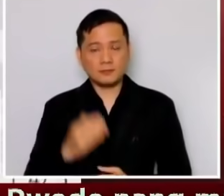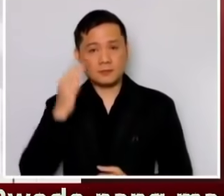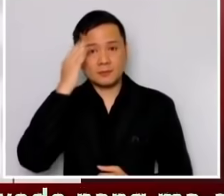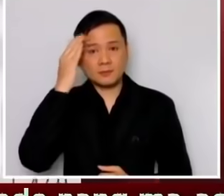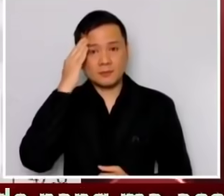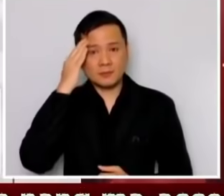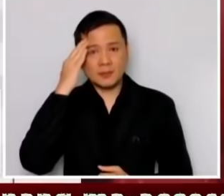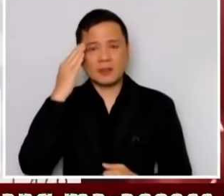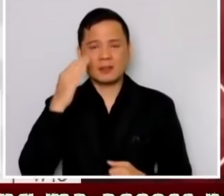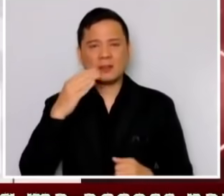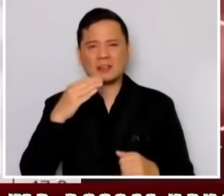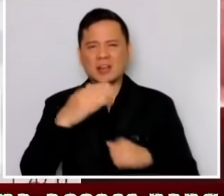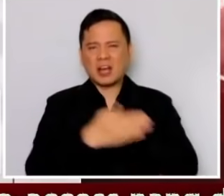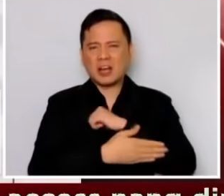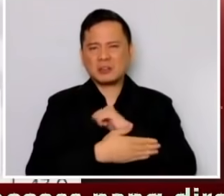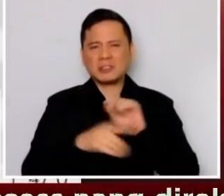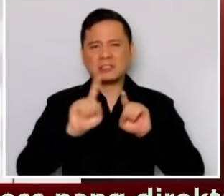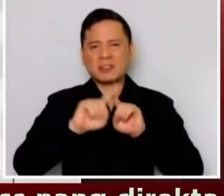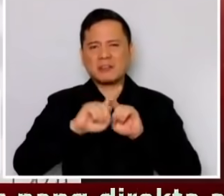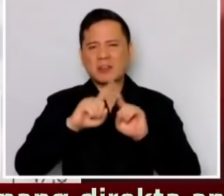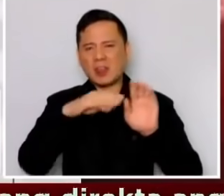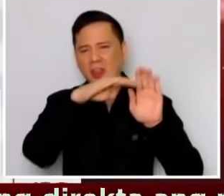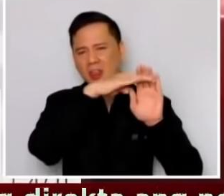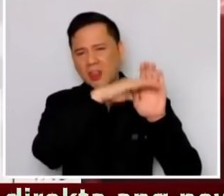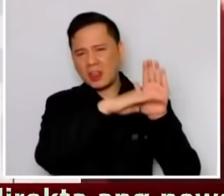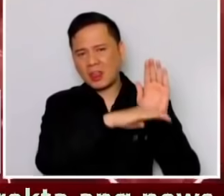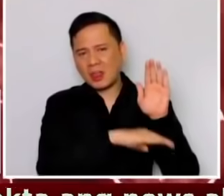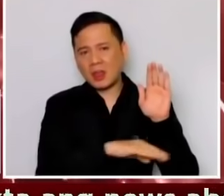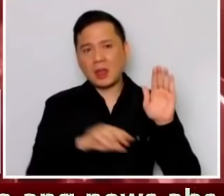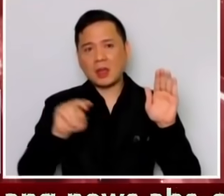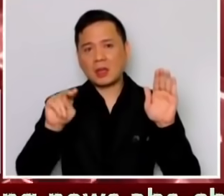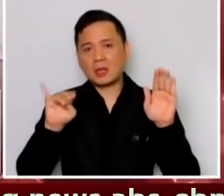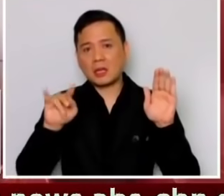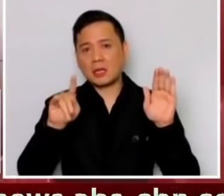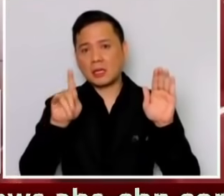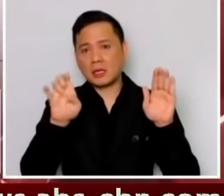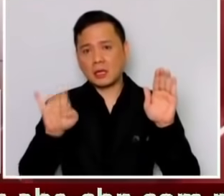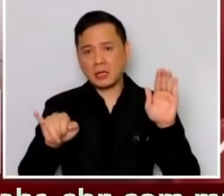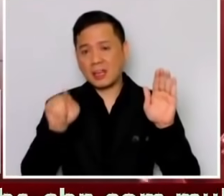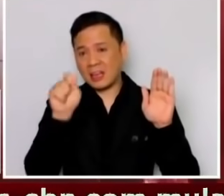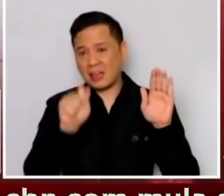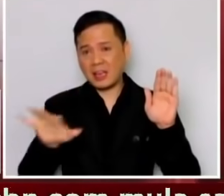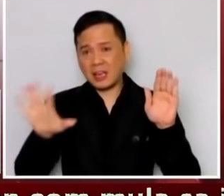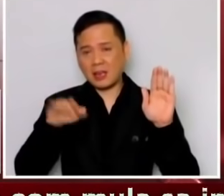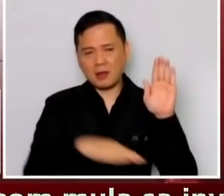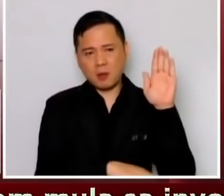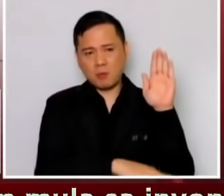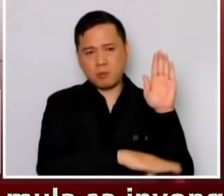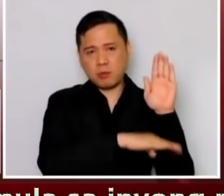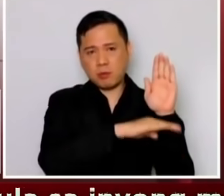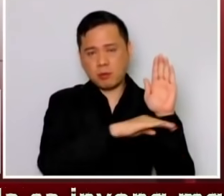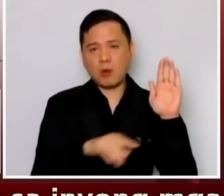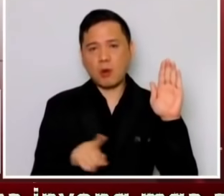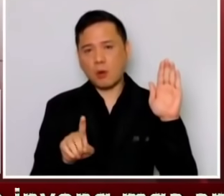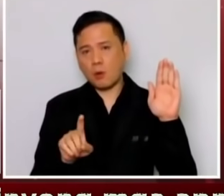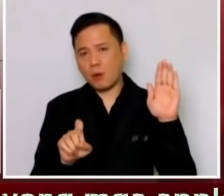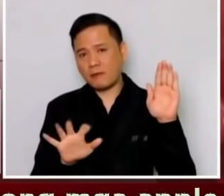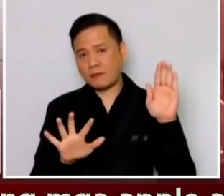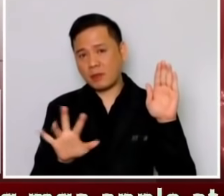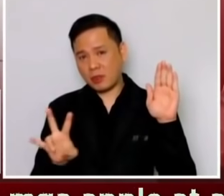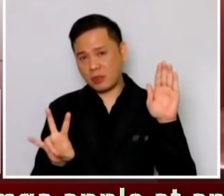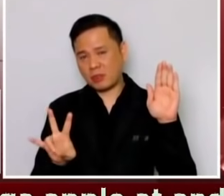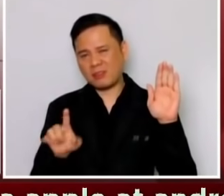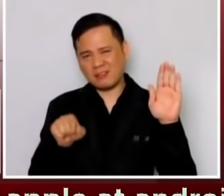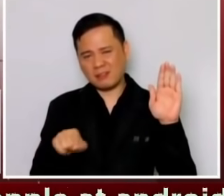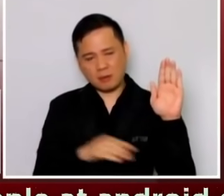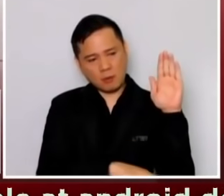Pilipinas sa COVID-19 recovery ranking ng Nikkei Asia. Mula sa ika-103 na pwesto ay pang-57 na ang bansa